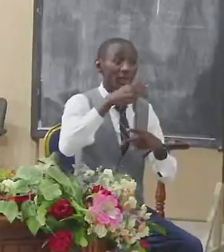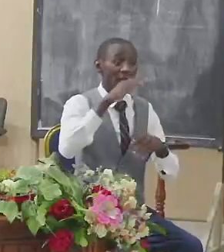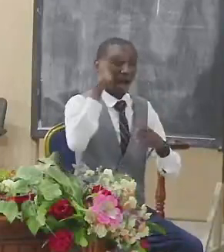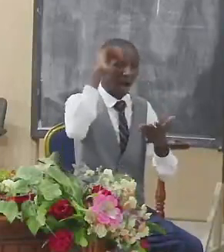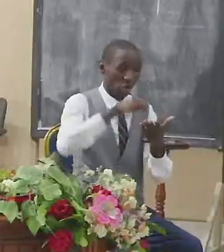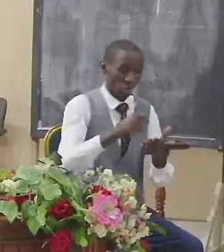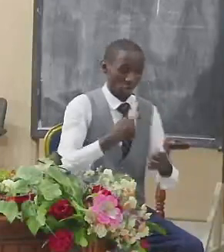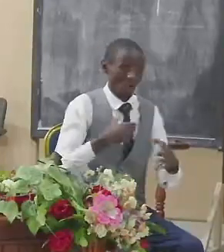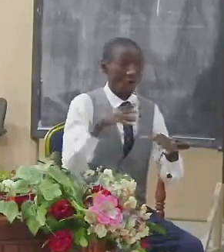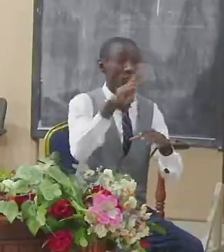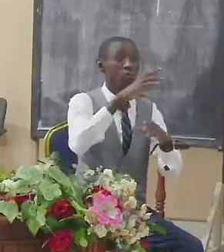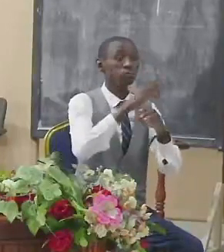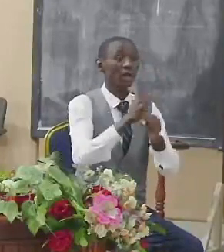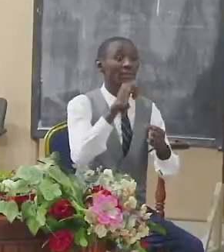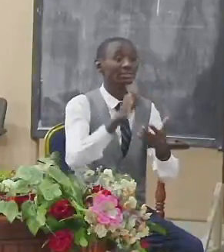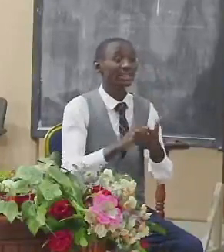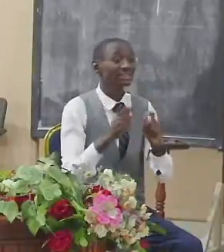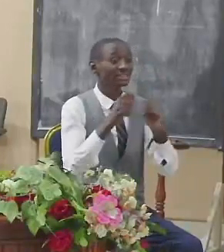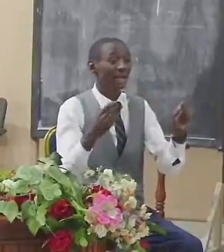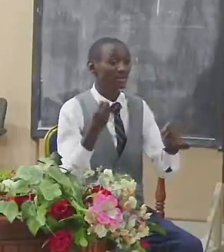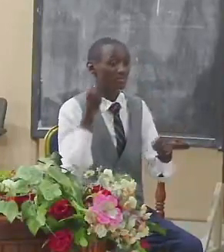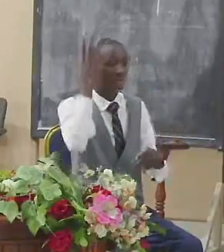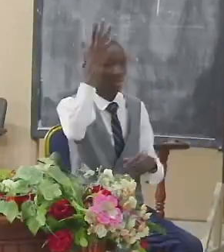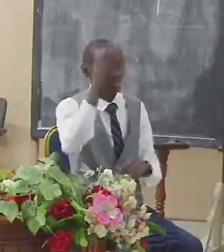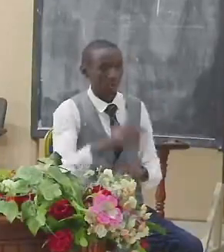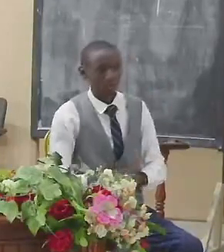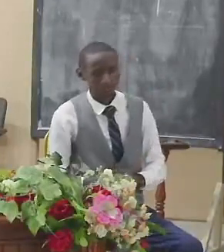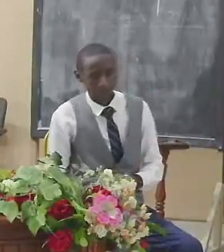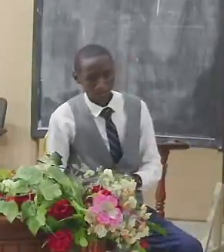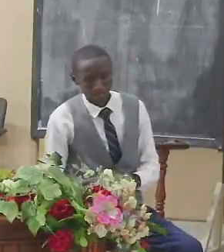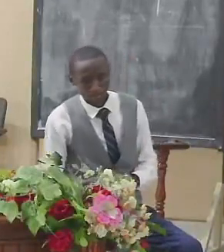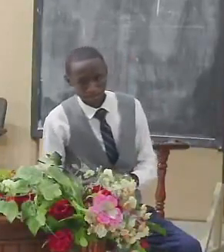nitawatwaa. Ile ni hapa karibuni.